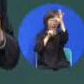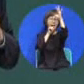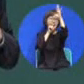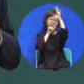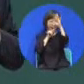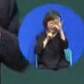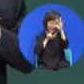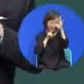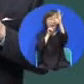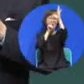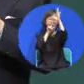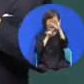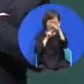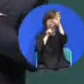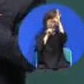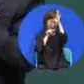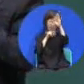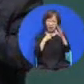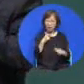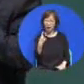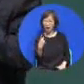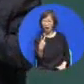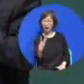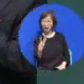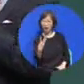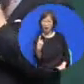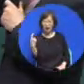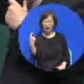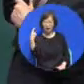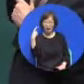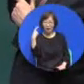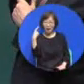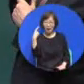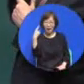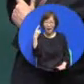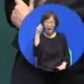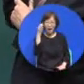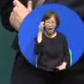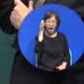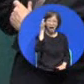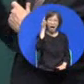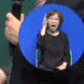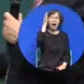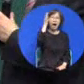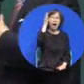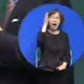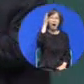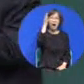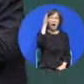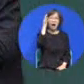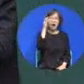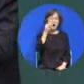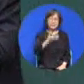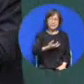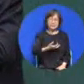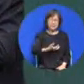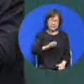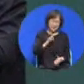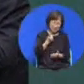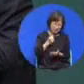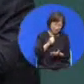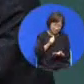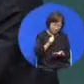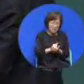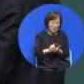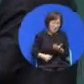third time, we see here that 베드로가 말이야. 얼마나 중요한 거야. 이 말이구나. 이러고 막 회개하잖아요. And then Peter